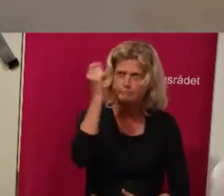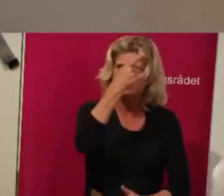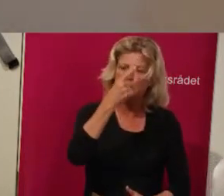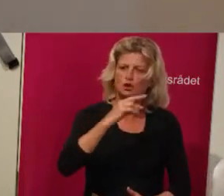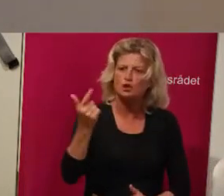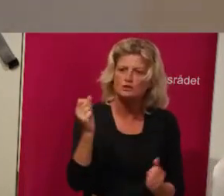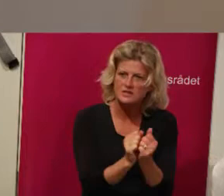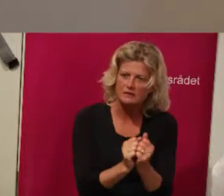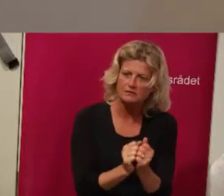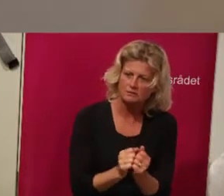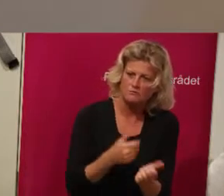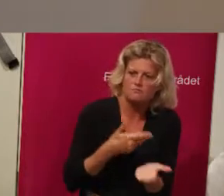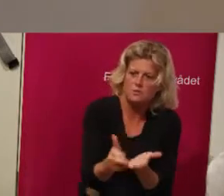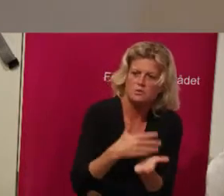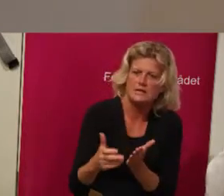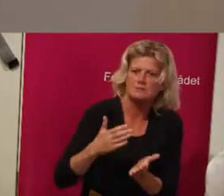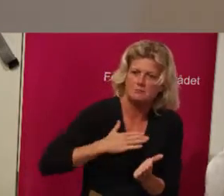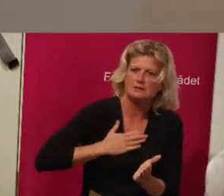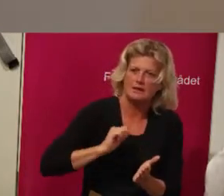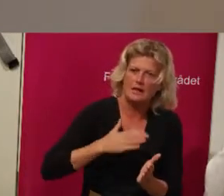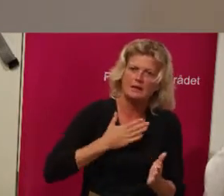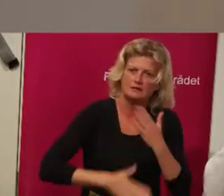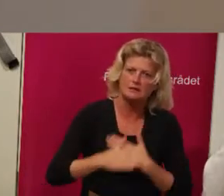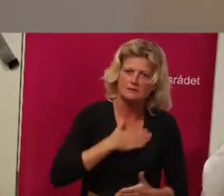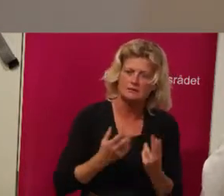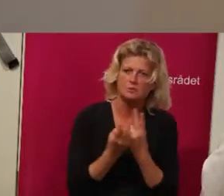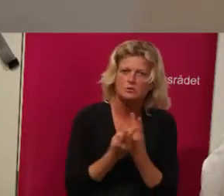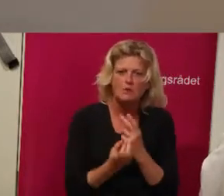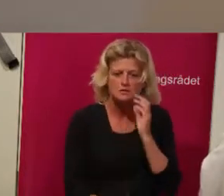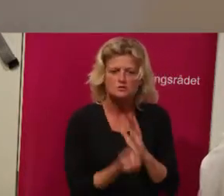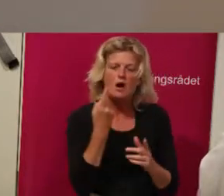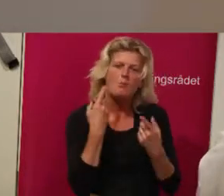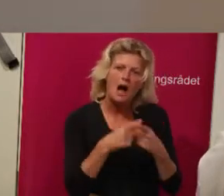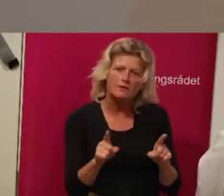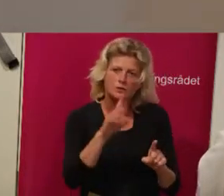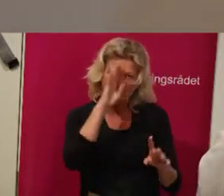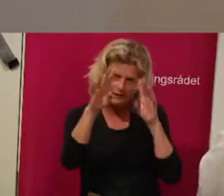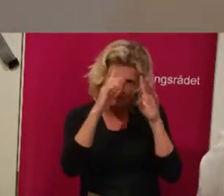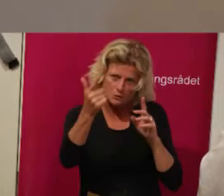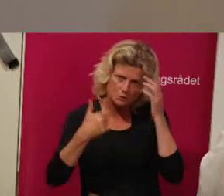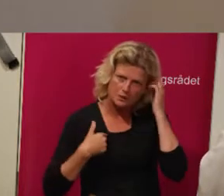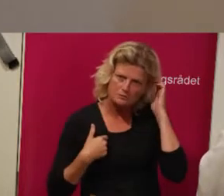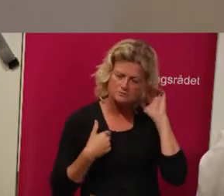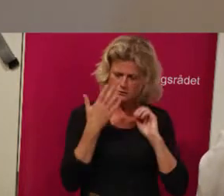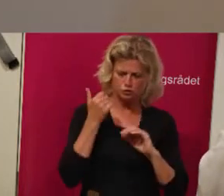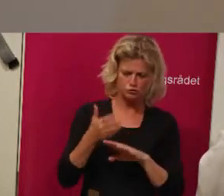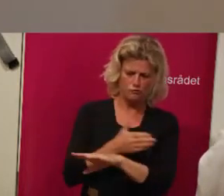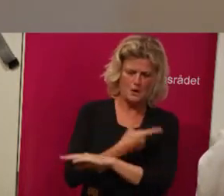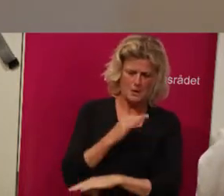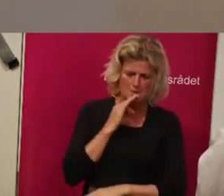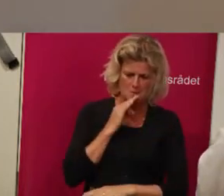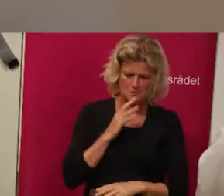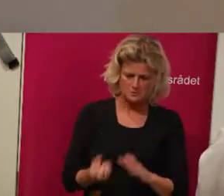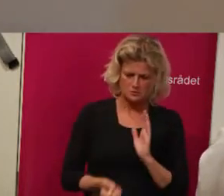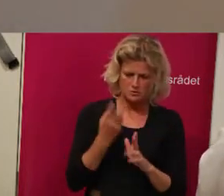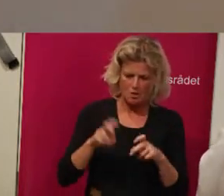kommer andra sätt att finansiera. Det föds en massa kreativitet i det här. Vi har precis haft ett seminarium före lunch som handlar om